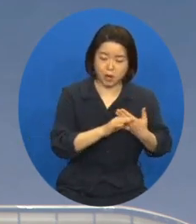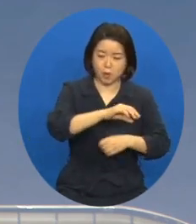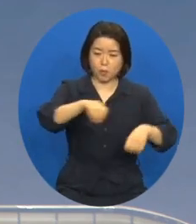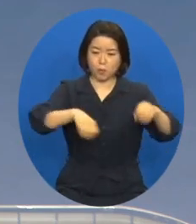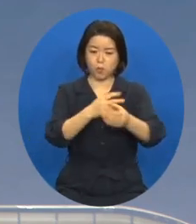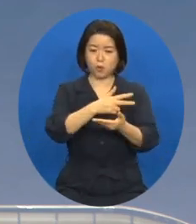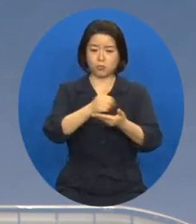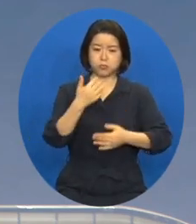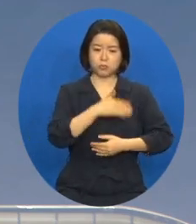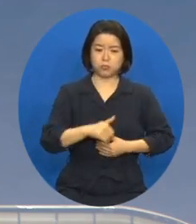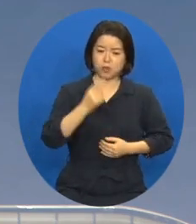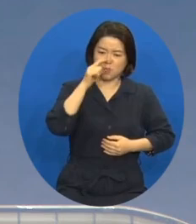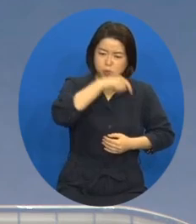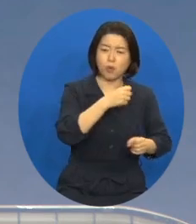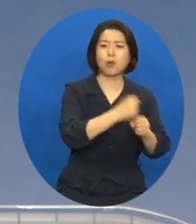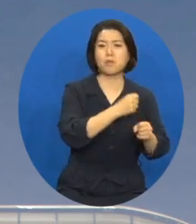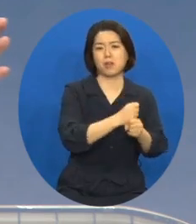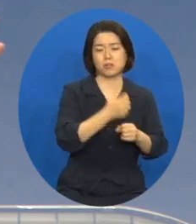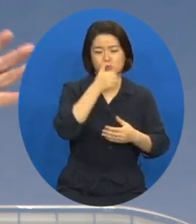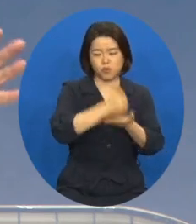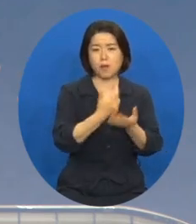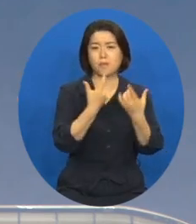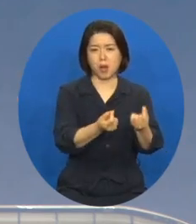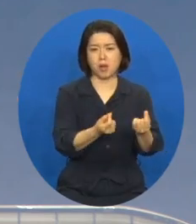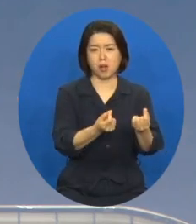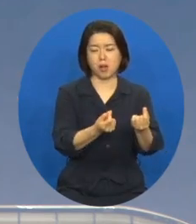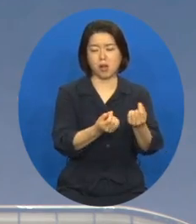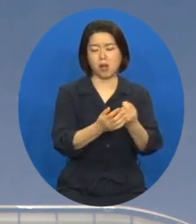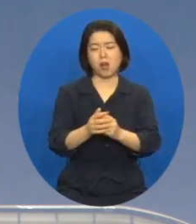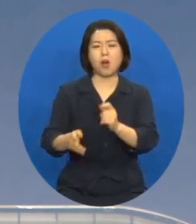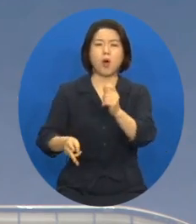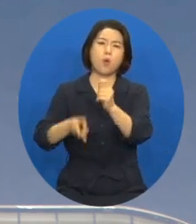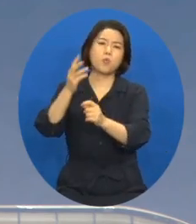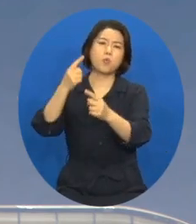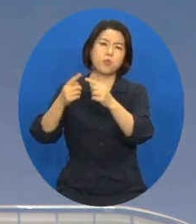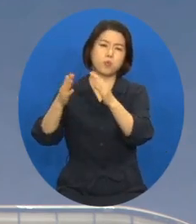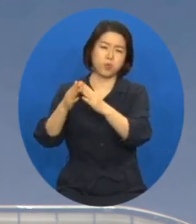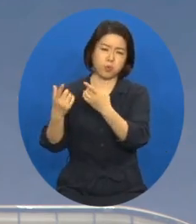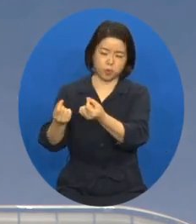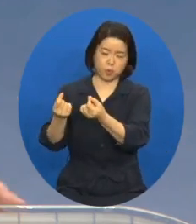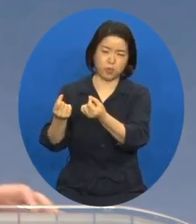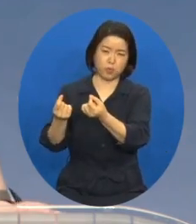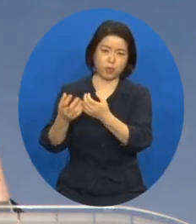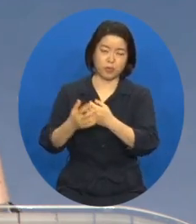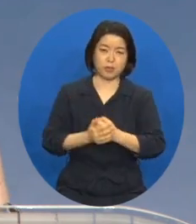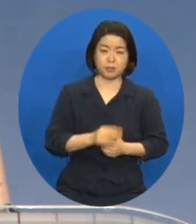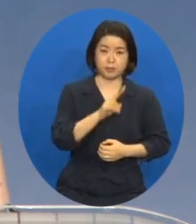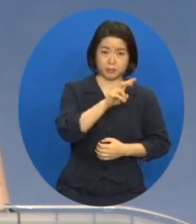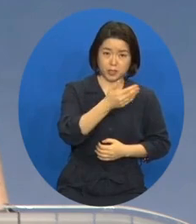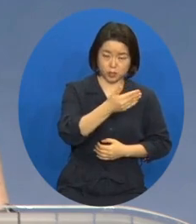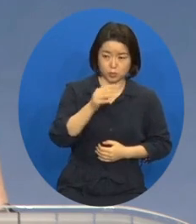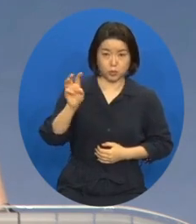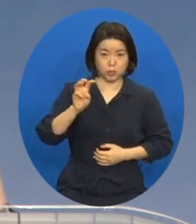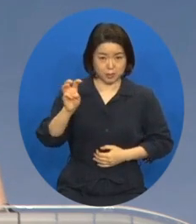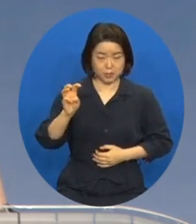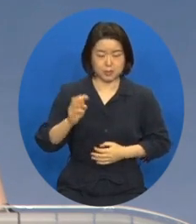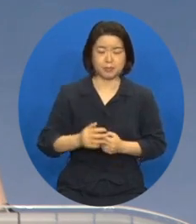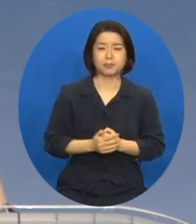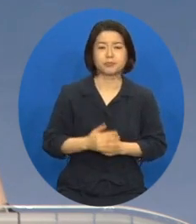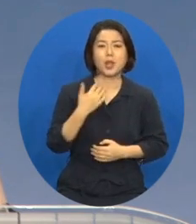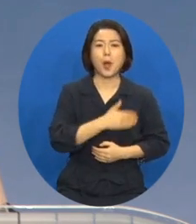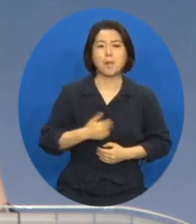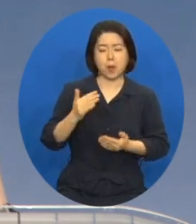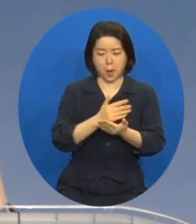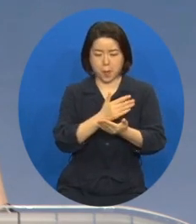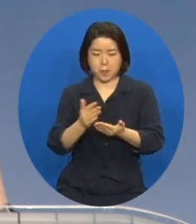더럽히는 죄를 짓는다. 고린도 교회가 실제로 그랬다는 건. 29절 30절에 몸을